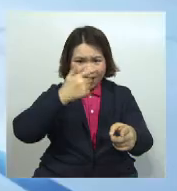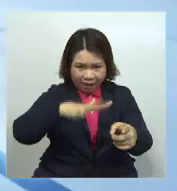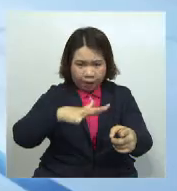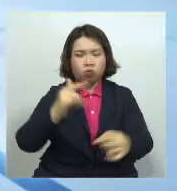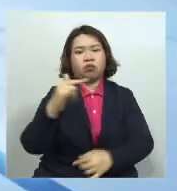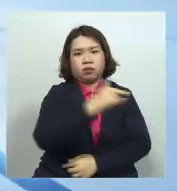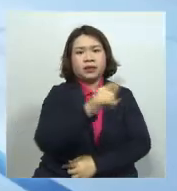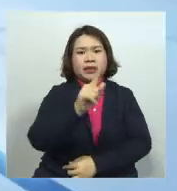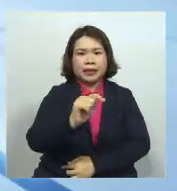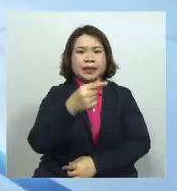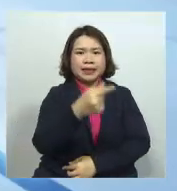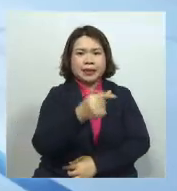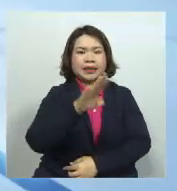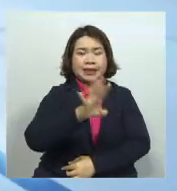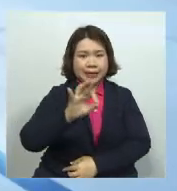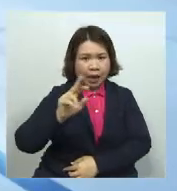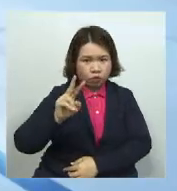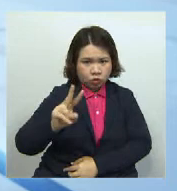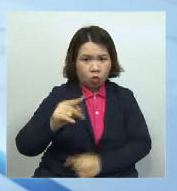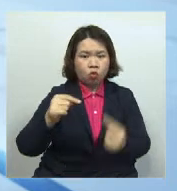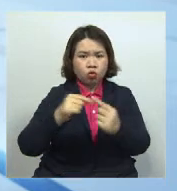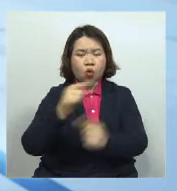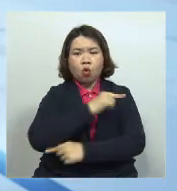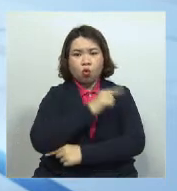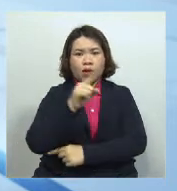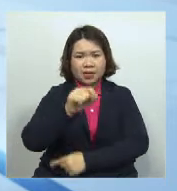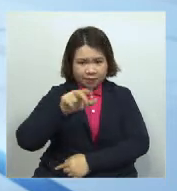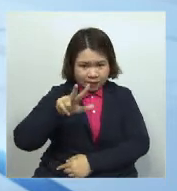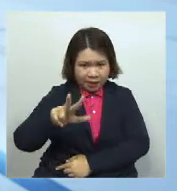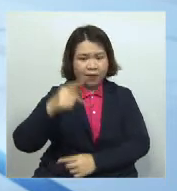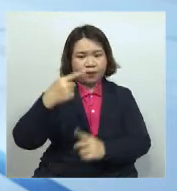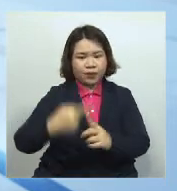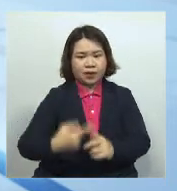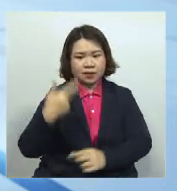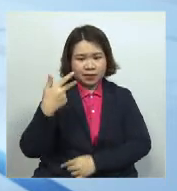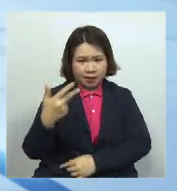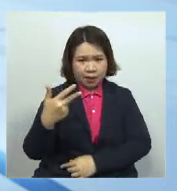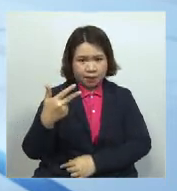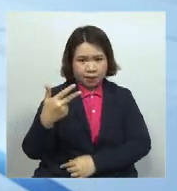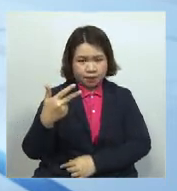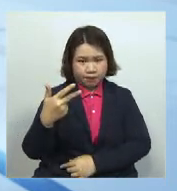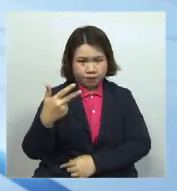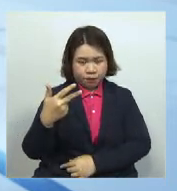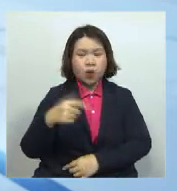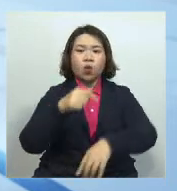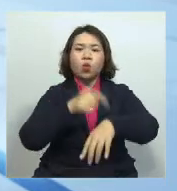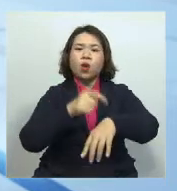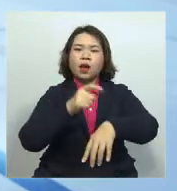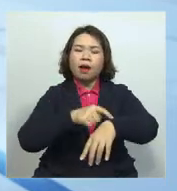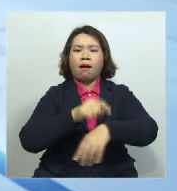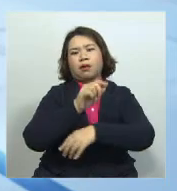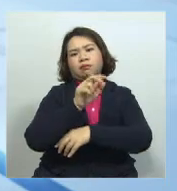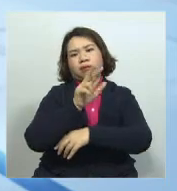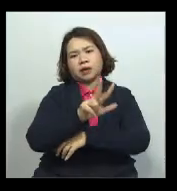ด้วยเที่ยวบนที่ TG 492 ของวันที่ 23 มีนาคมนะครับ23 มีนาคม เวลา